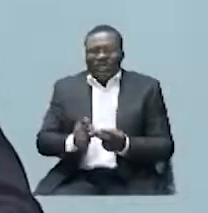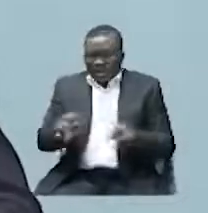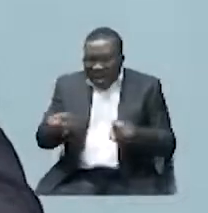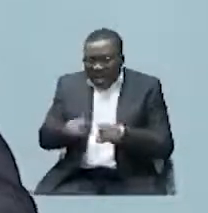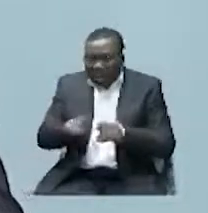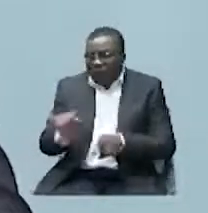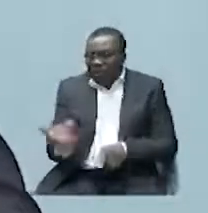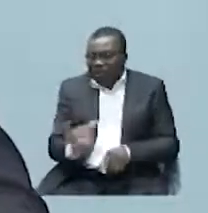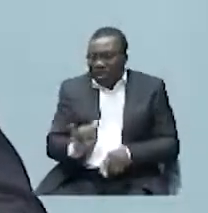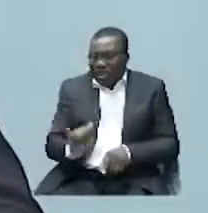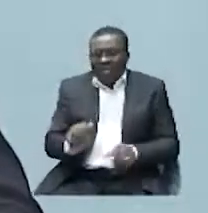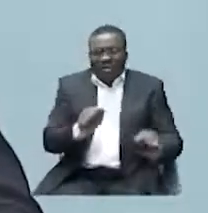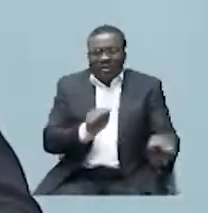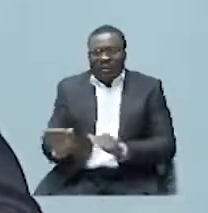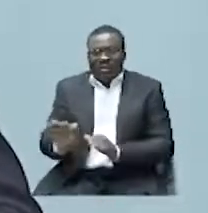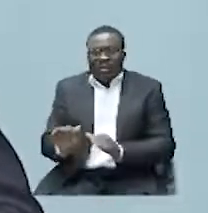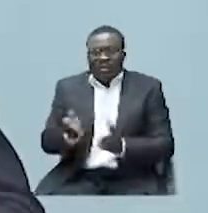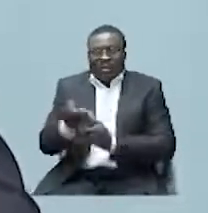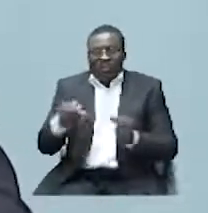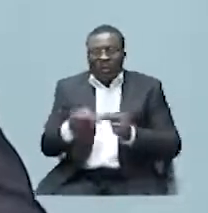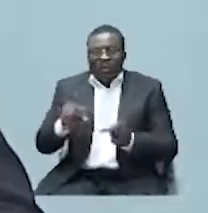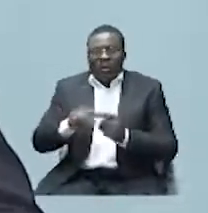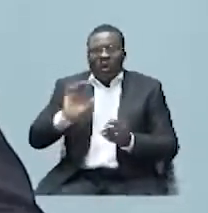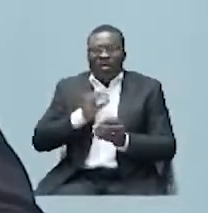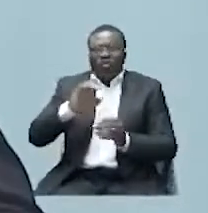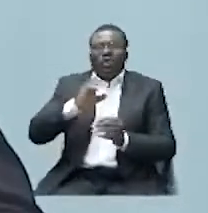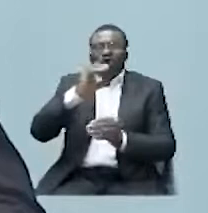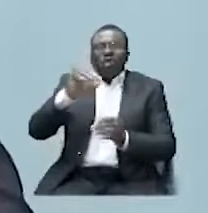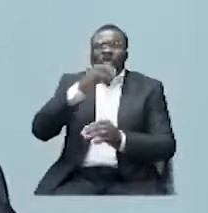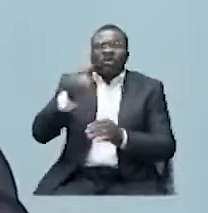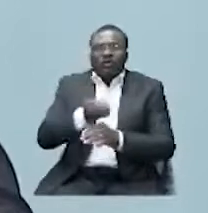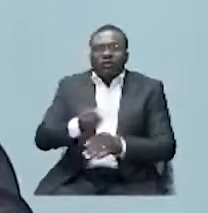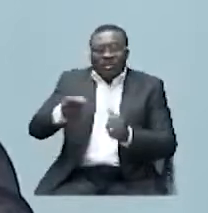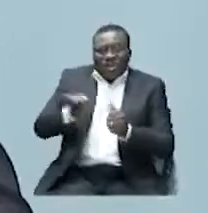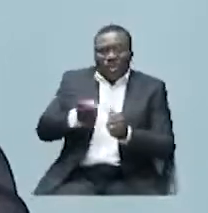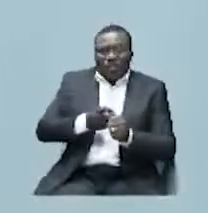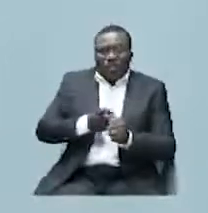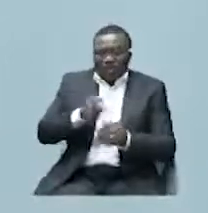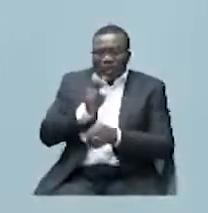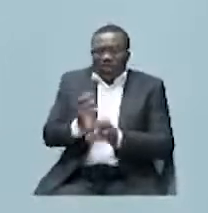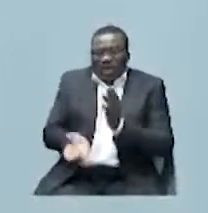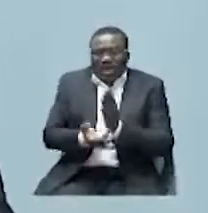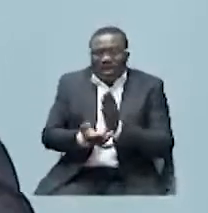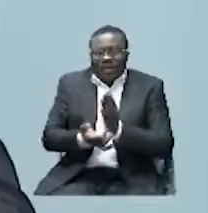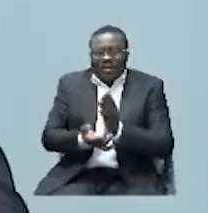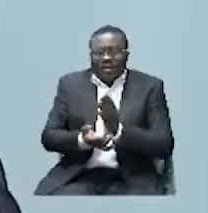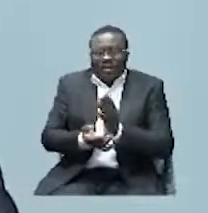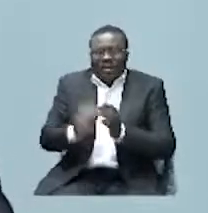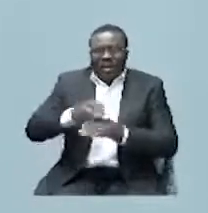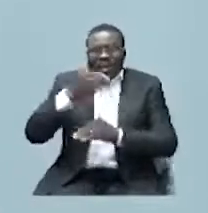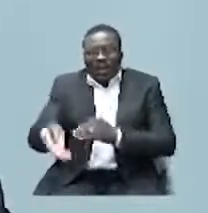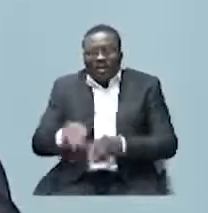conformité des actes par rapport à notre Constitution. Donc c'est d'abord un rôle technique, puis un